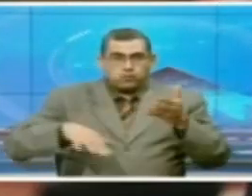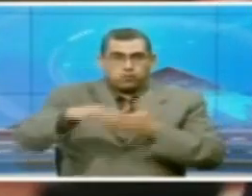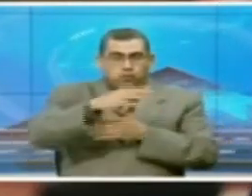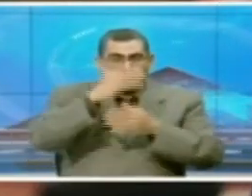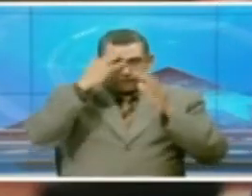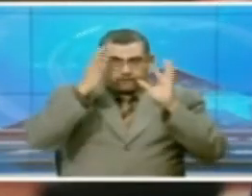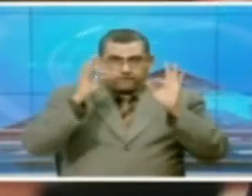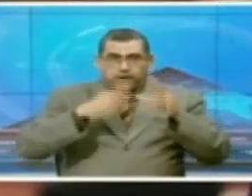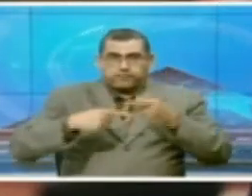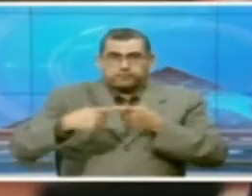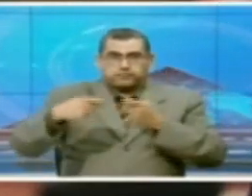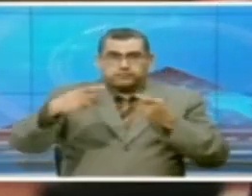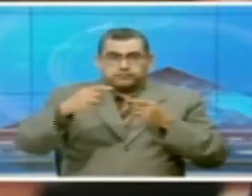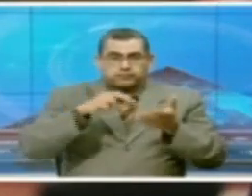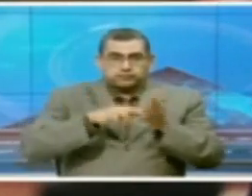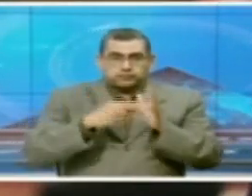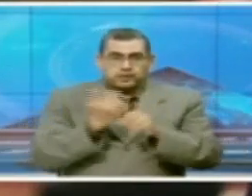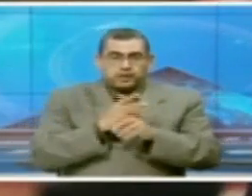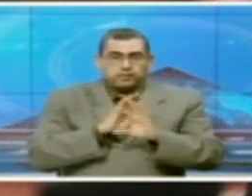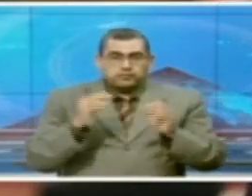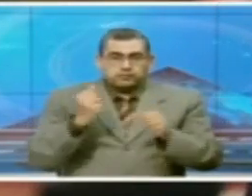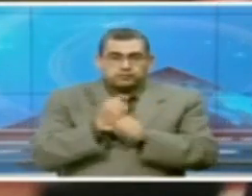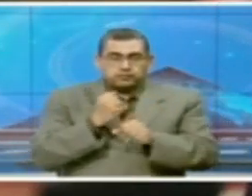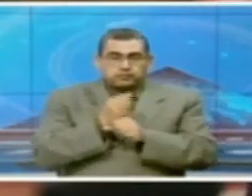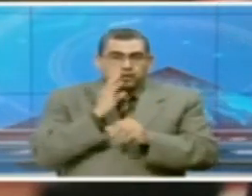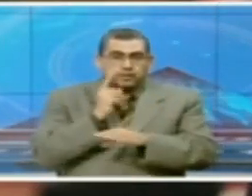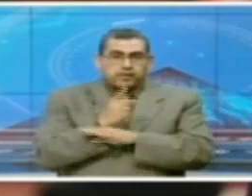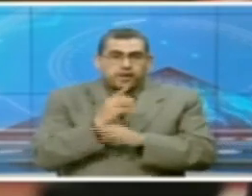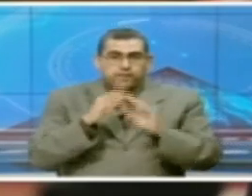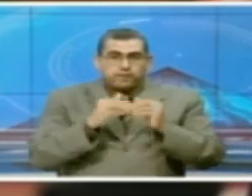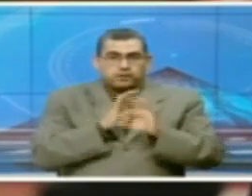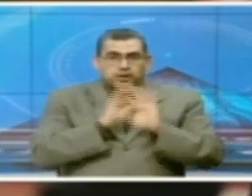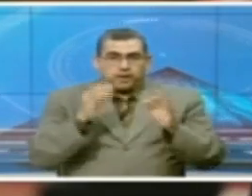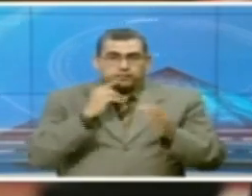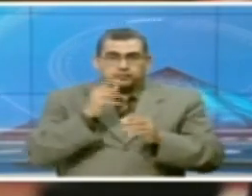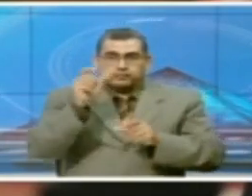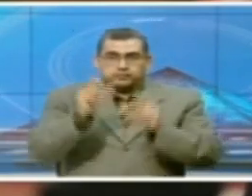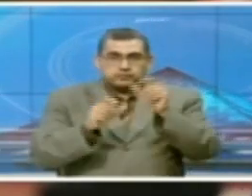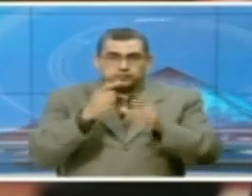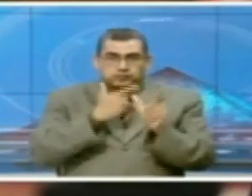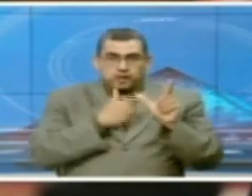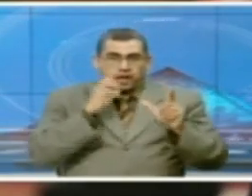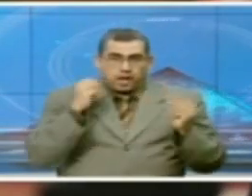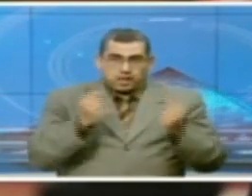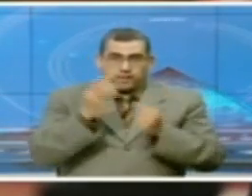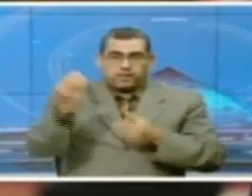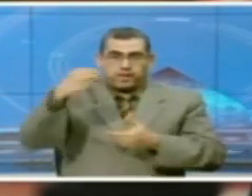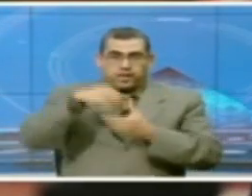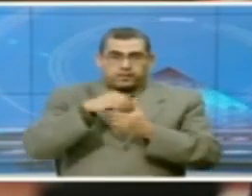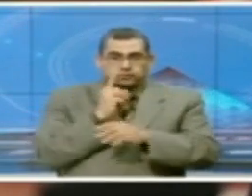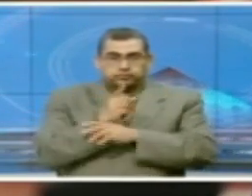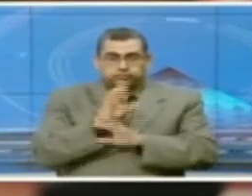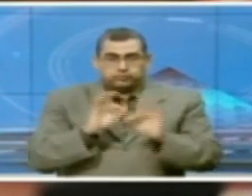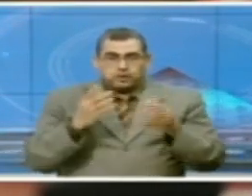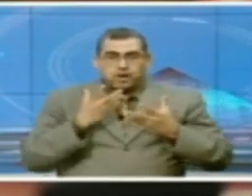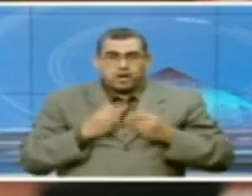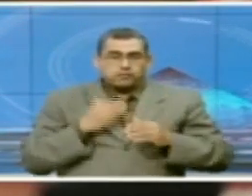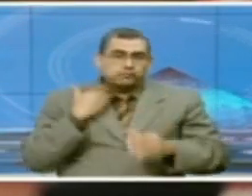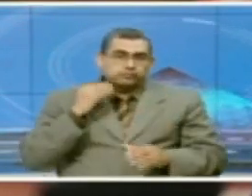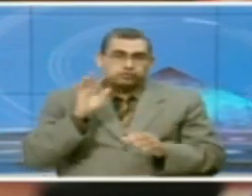المفاهيم التدريبية من خلال إتاحة المنشآت التدريبية المصرية أمام الكوادر الأمنية الأفريقية من أجل تحقيق الأمن والرخاء